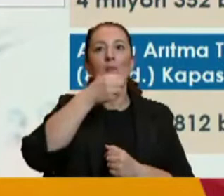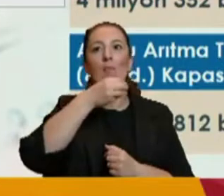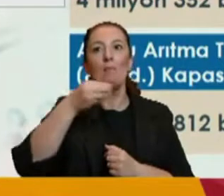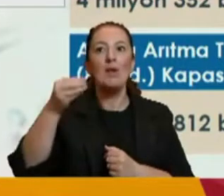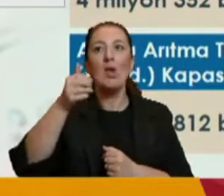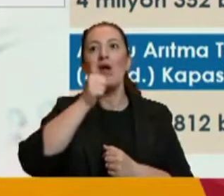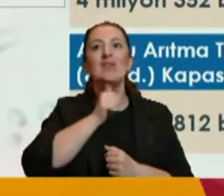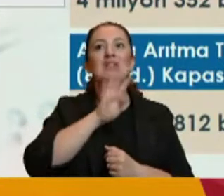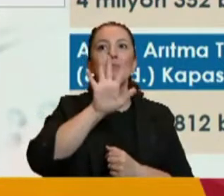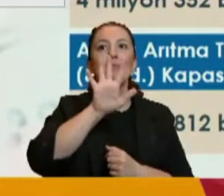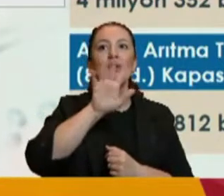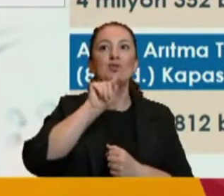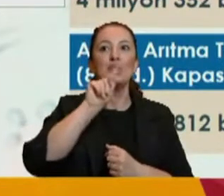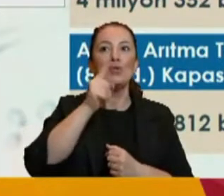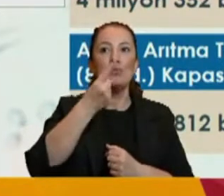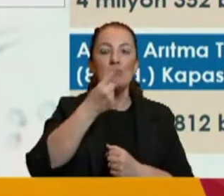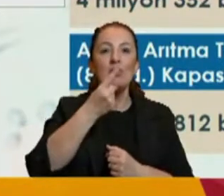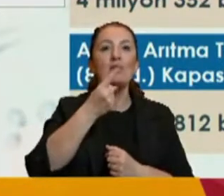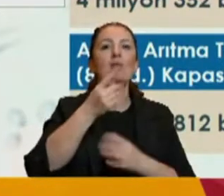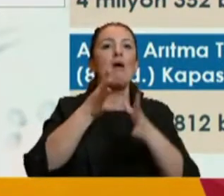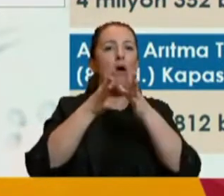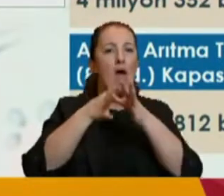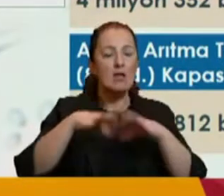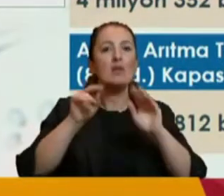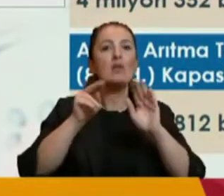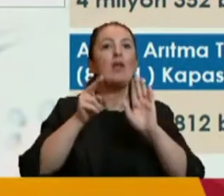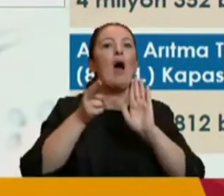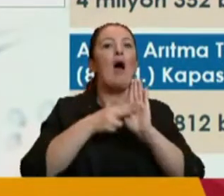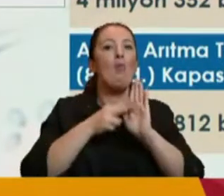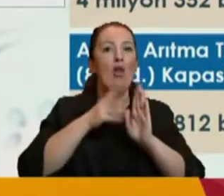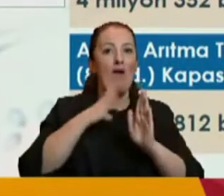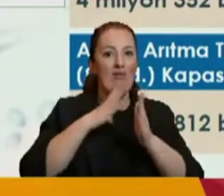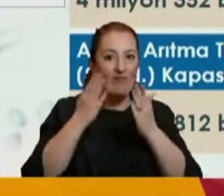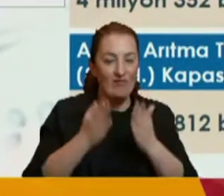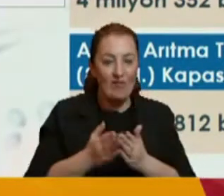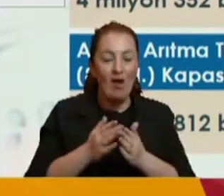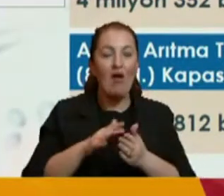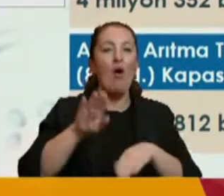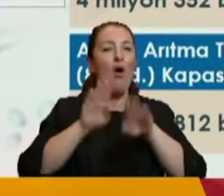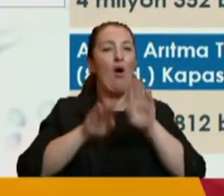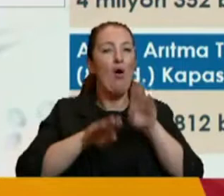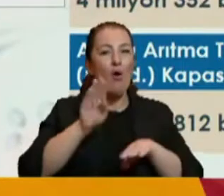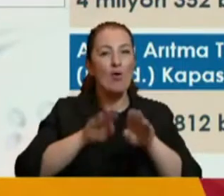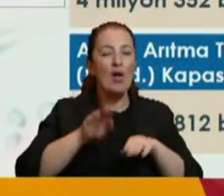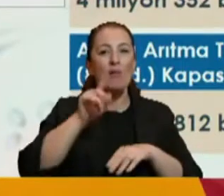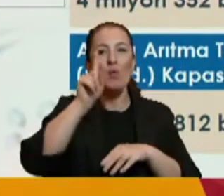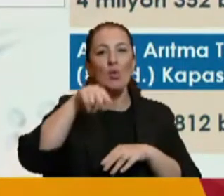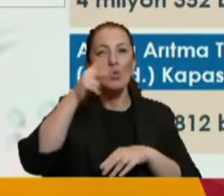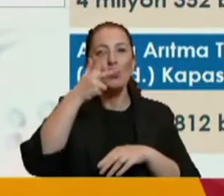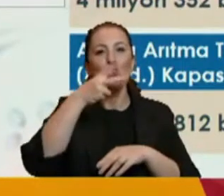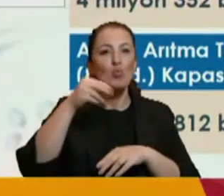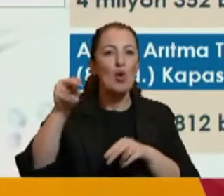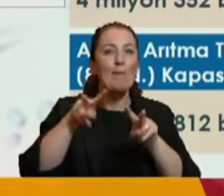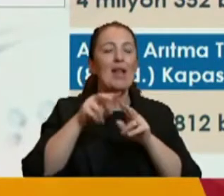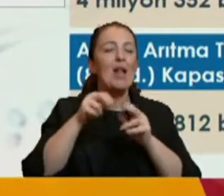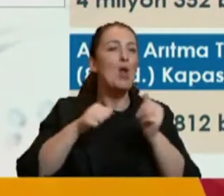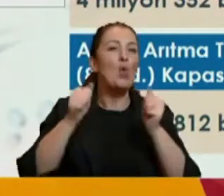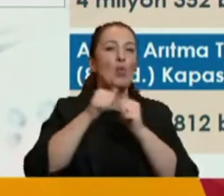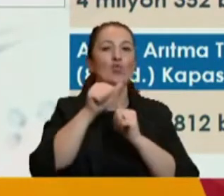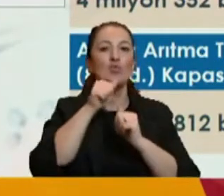645 bin halihazırda abonemiz var ortalama günde 3 milyon metreküp su